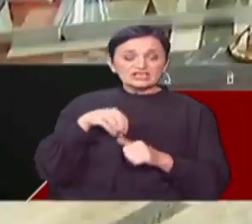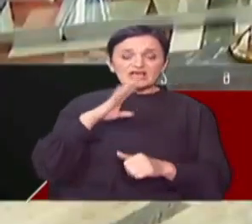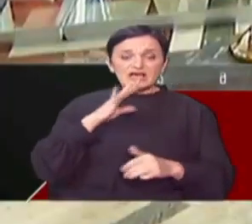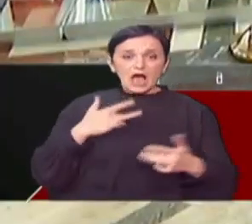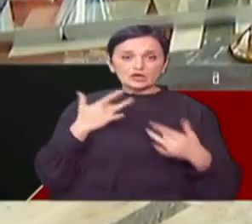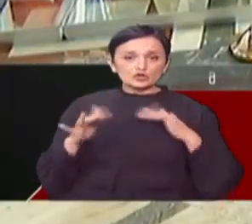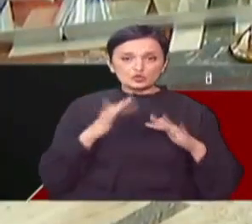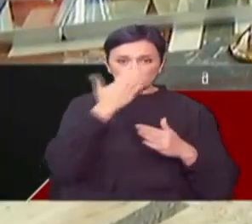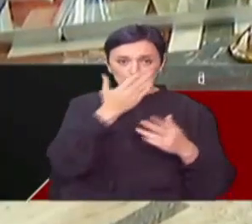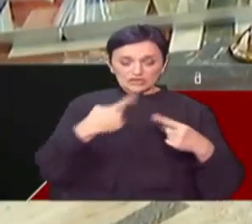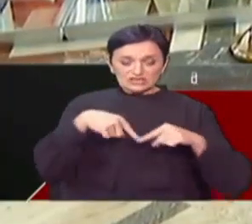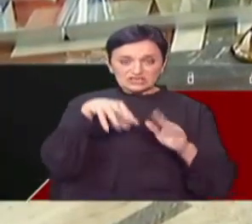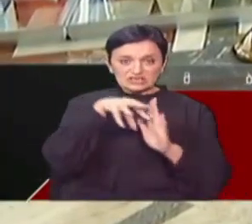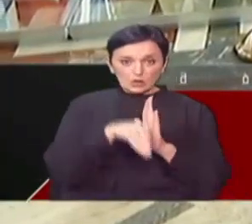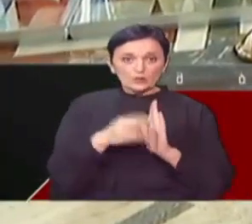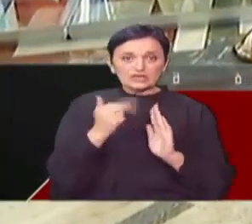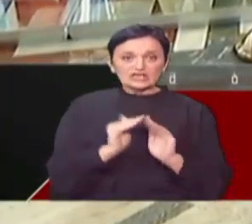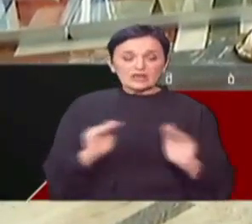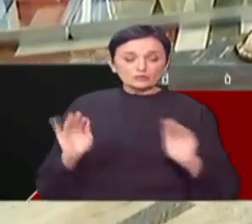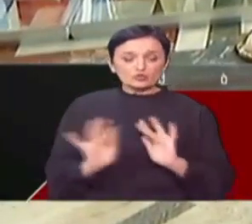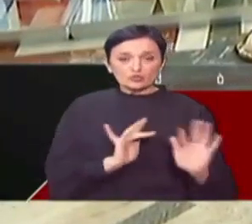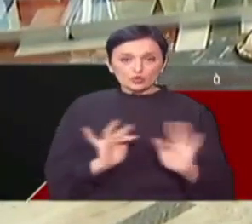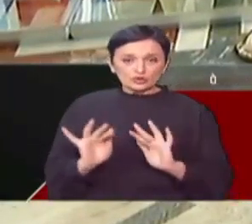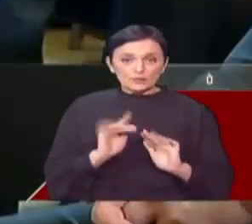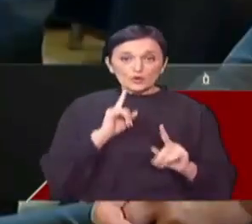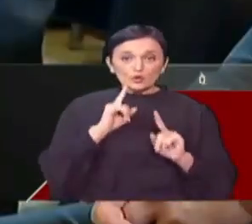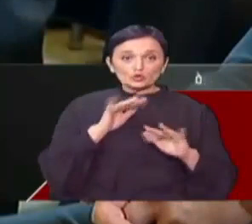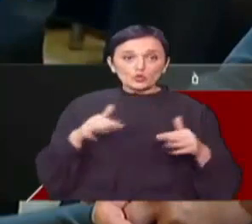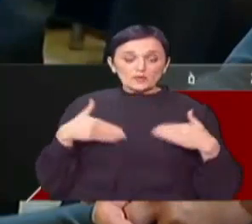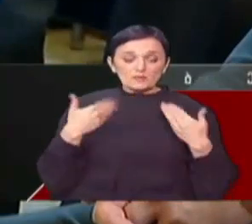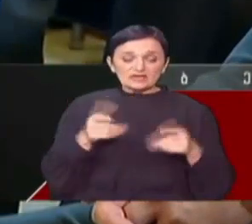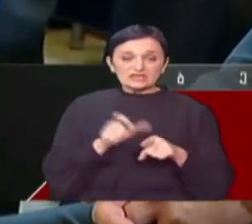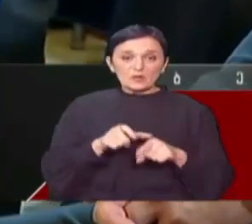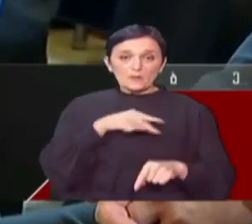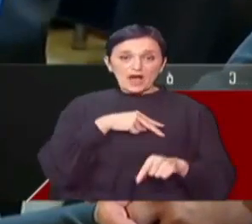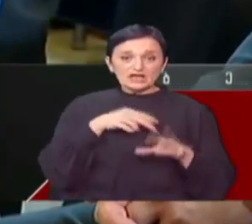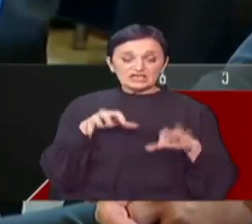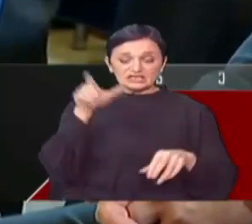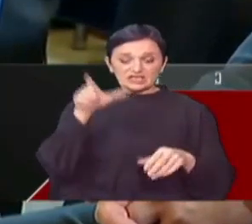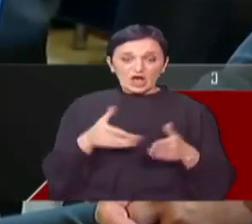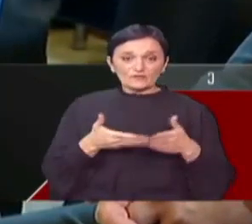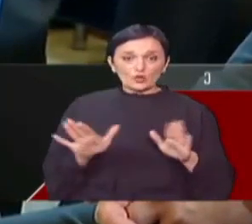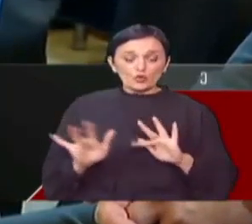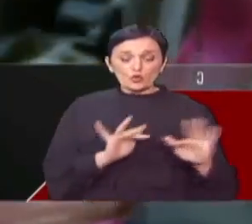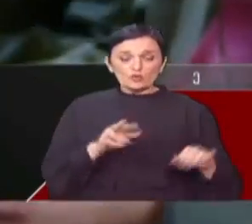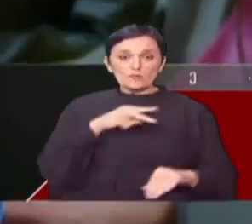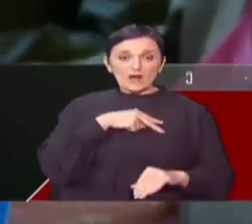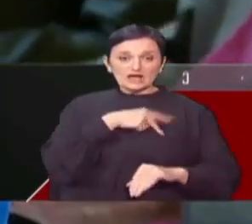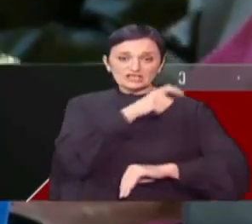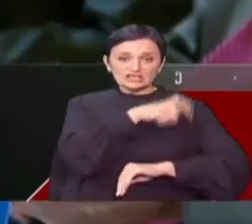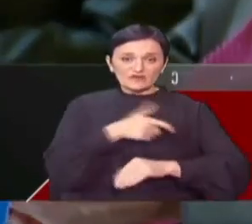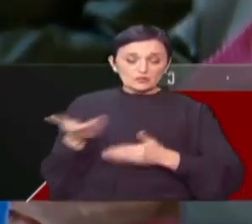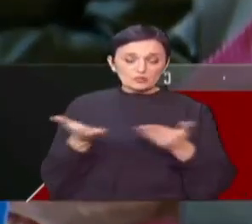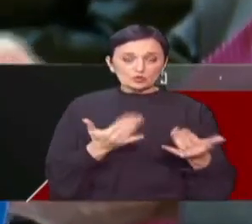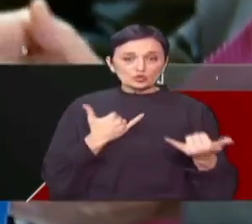როლი საზოგადოებაში და კულტურის როლი სამშვიდობო პროცესებში. Ცნობამისასალმებელი სიტყვით პარლამენტის თავმჯდომარემ გახსნა ღონისძიებას პარლამენტის წევრები,